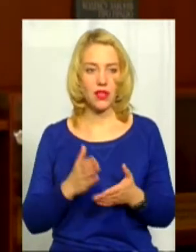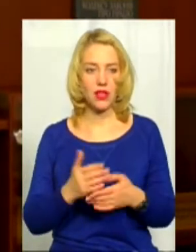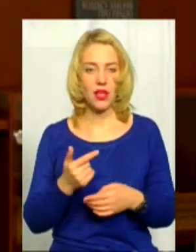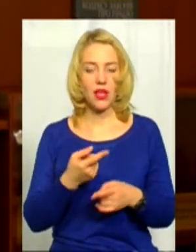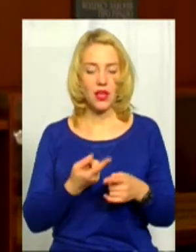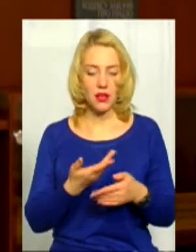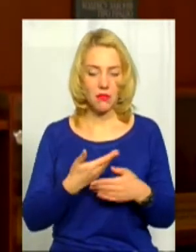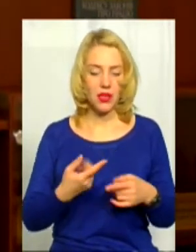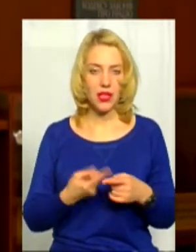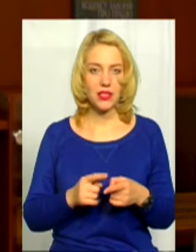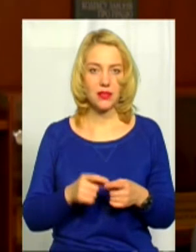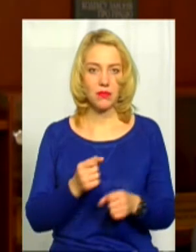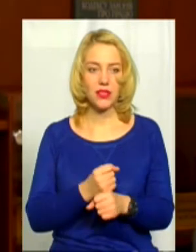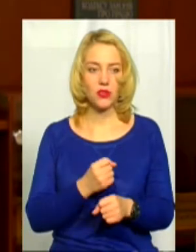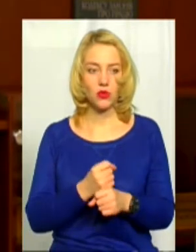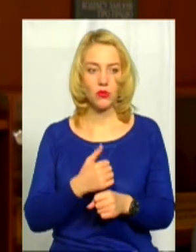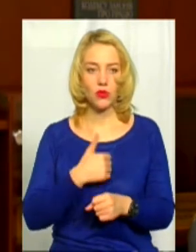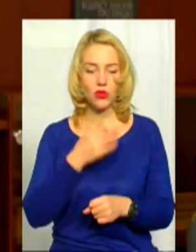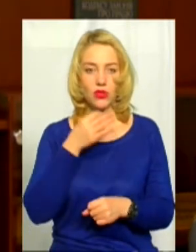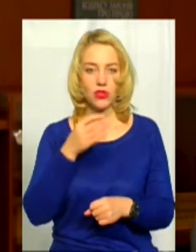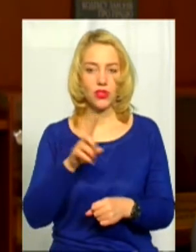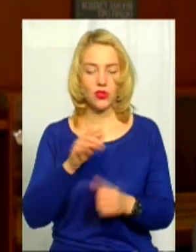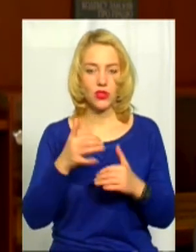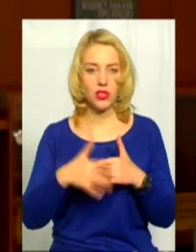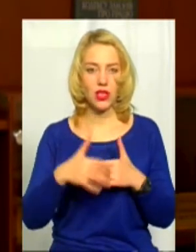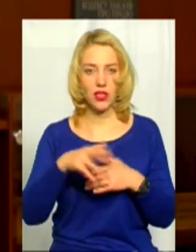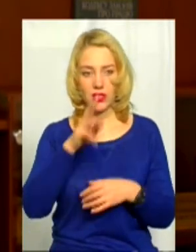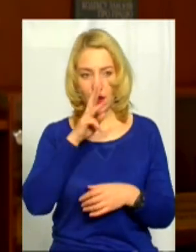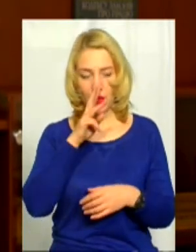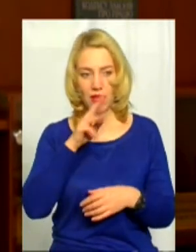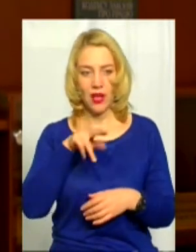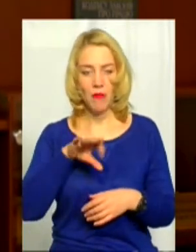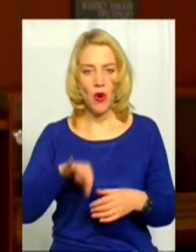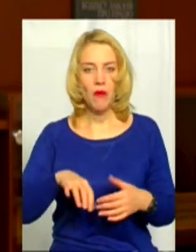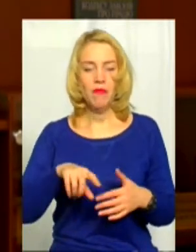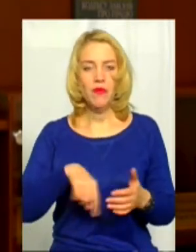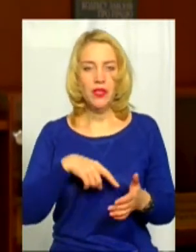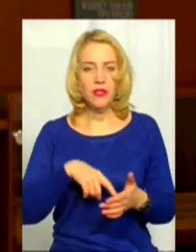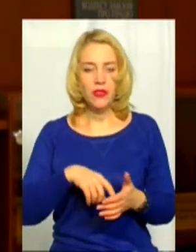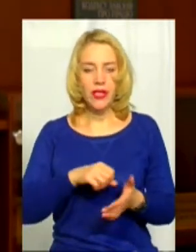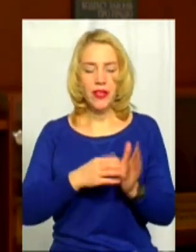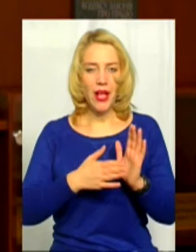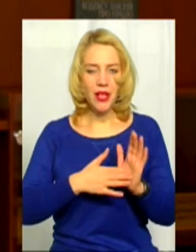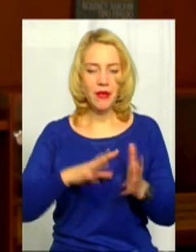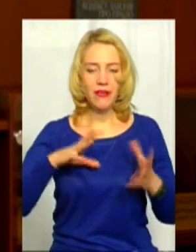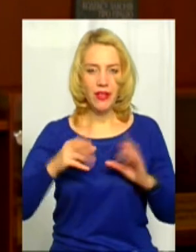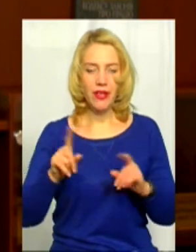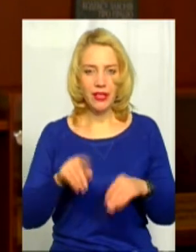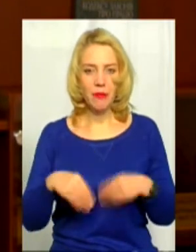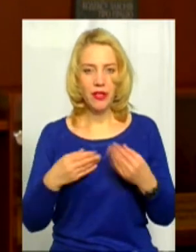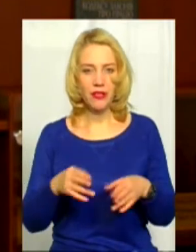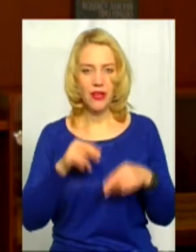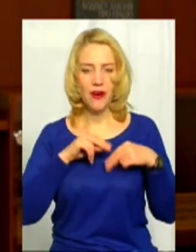цим працюємо. Хочу сказати, що середня заробітна плата по місту, за даними звітності, які подаються роботодавцями